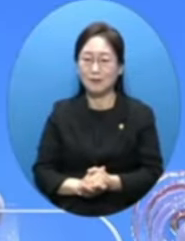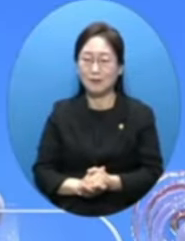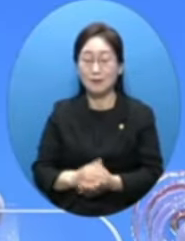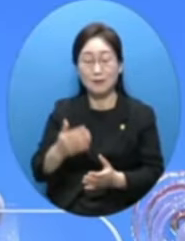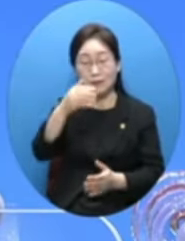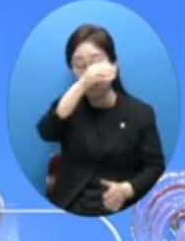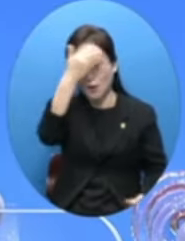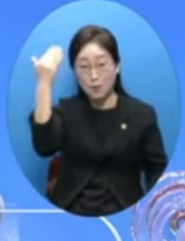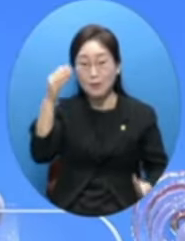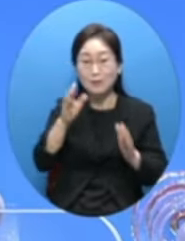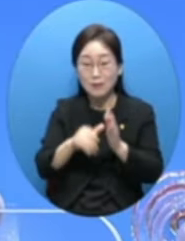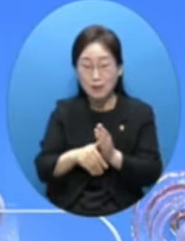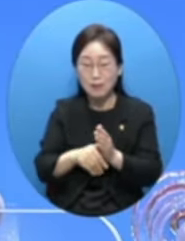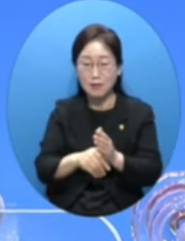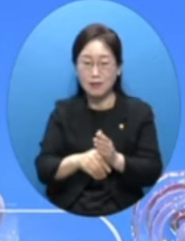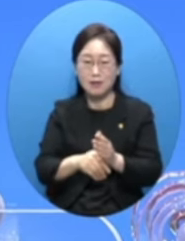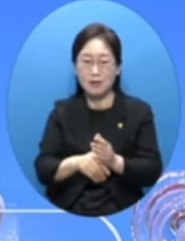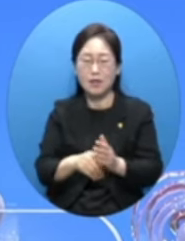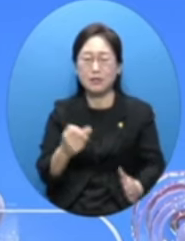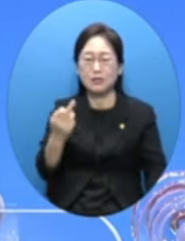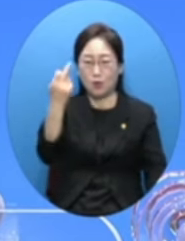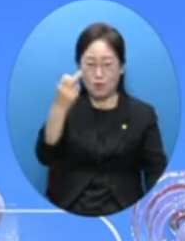젊었을 때 형의 미움을 받아